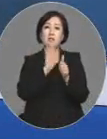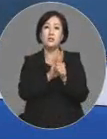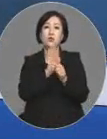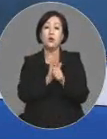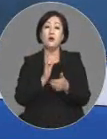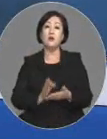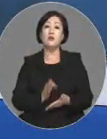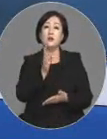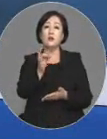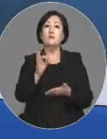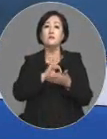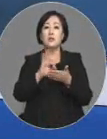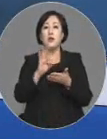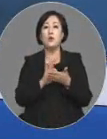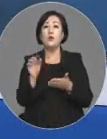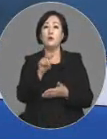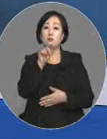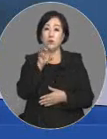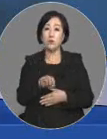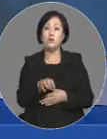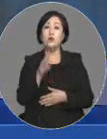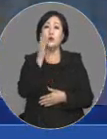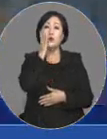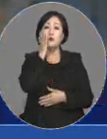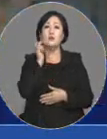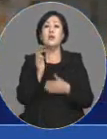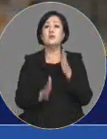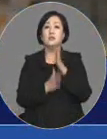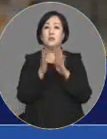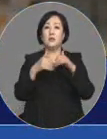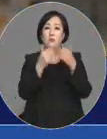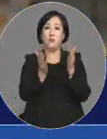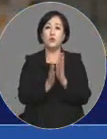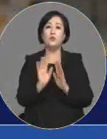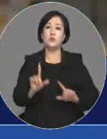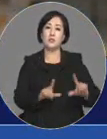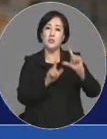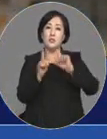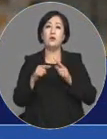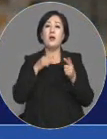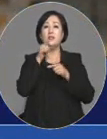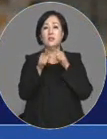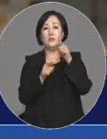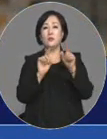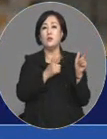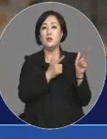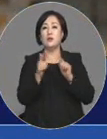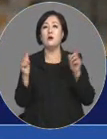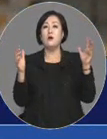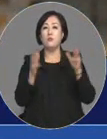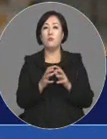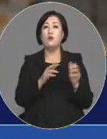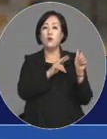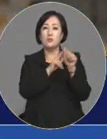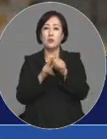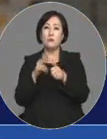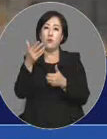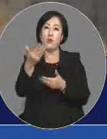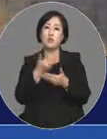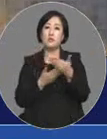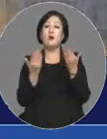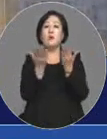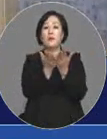사용했을까 요 울산시가 생활 소비 성향과 민원 내용 등을 빅데이터로 분석해 맞춤형